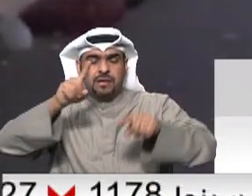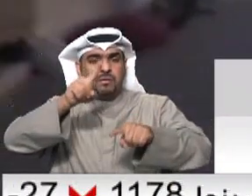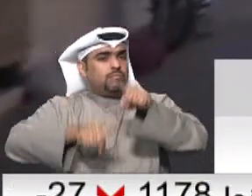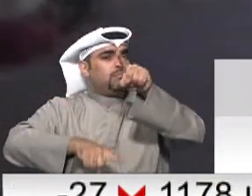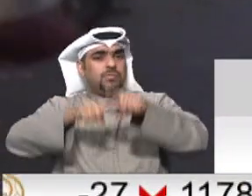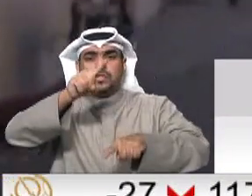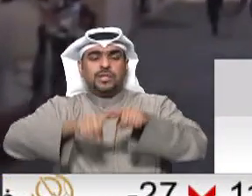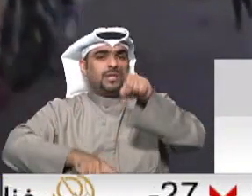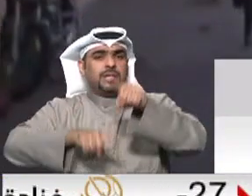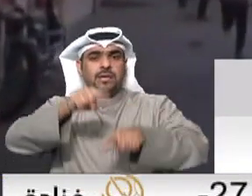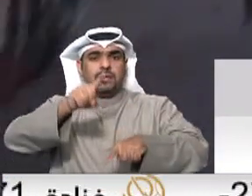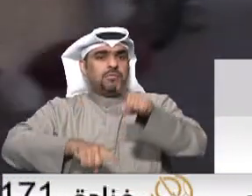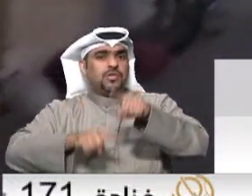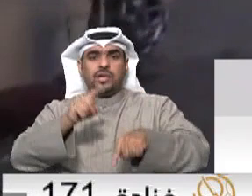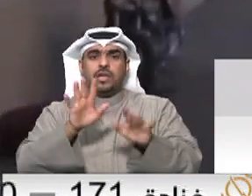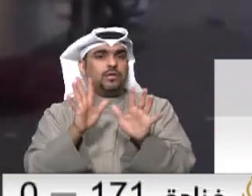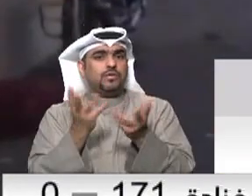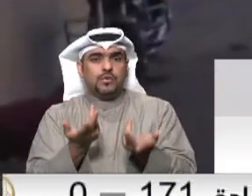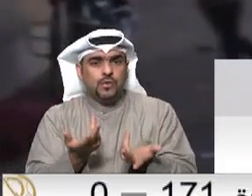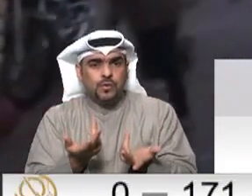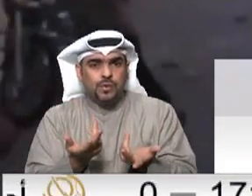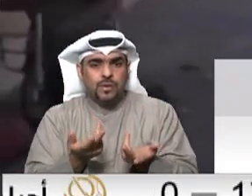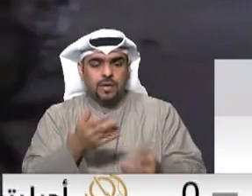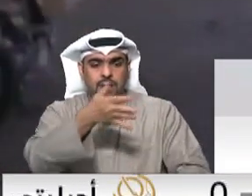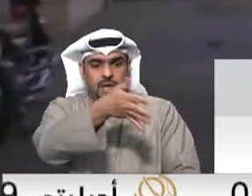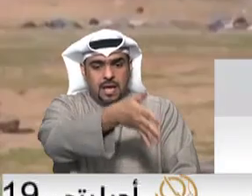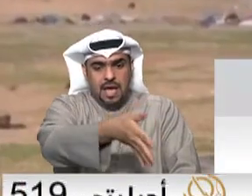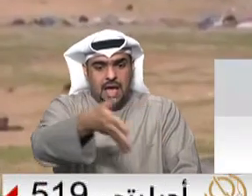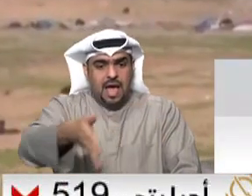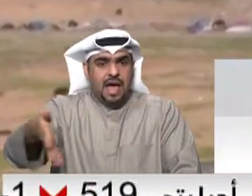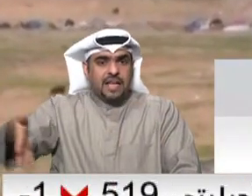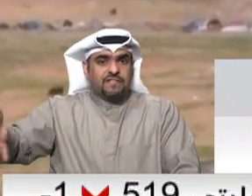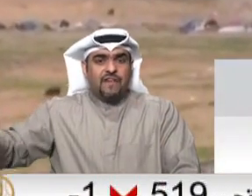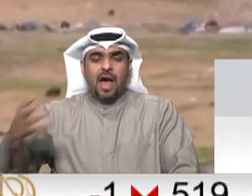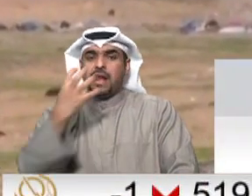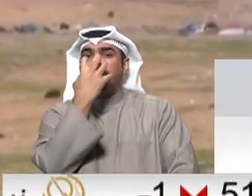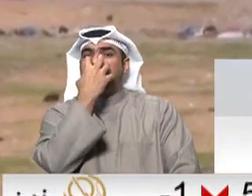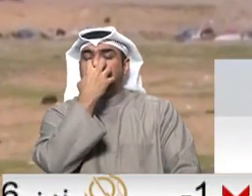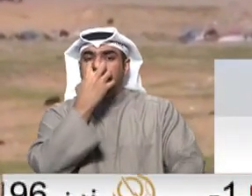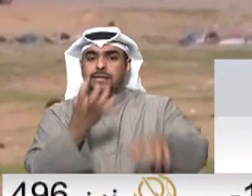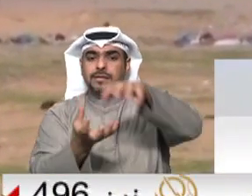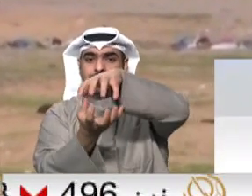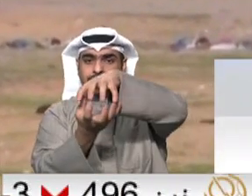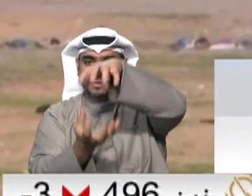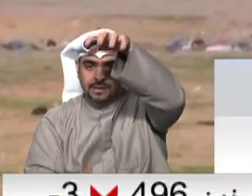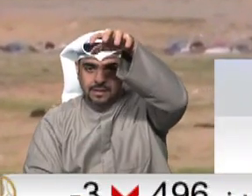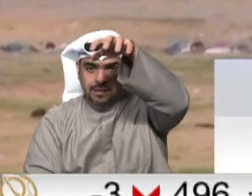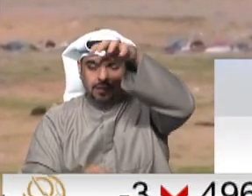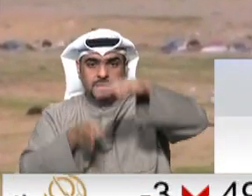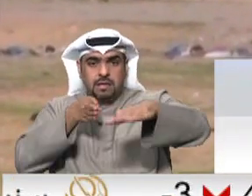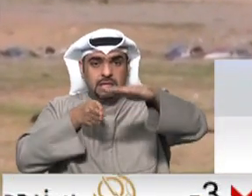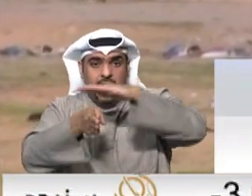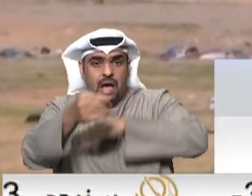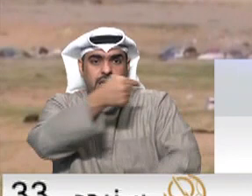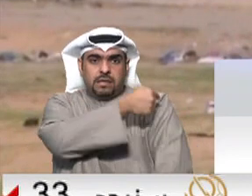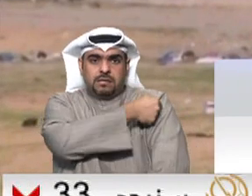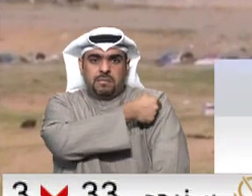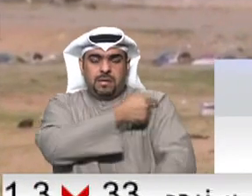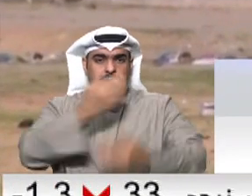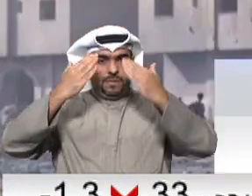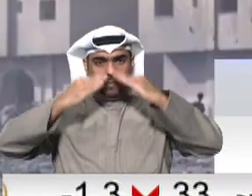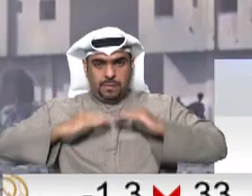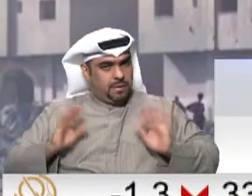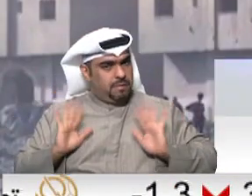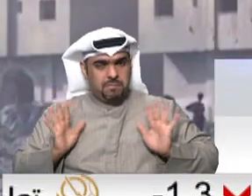نفاذ تطعيمات الأطفال بالكامل، مما سيكون له انعكاسات صحية كارثية على صحة